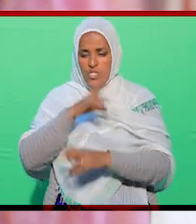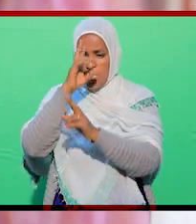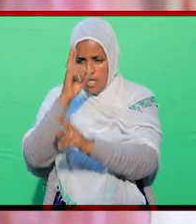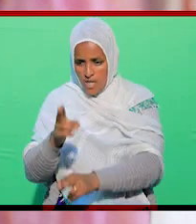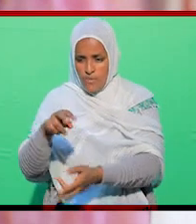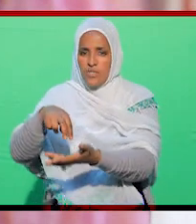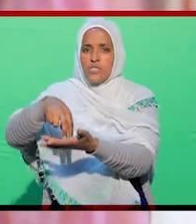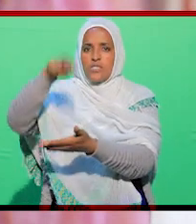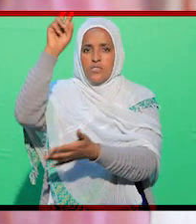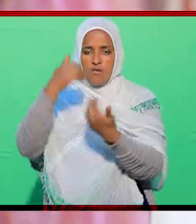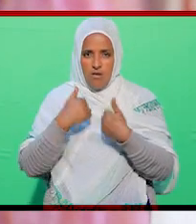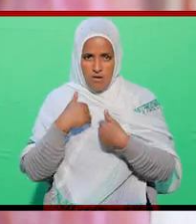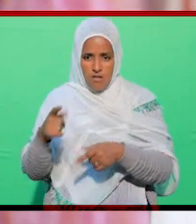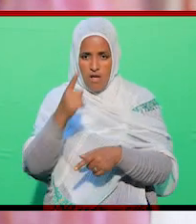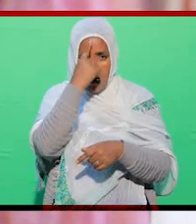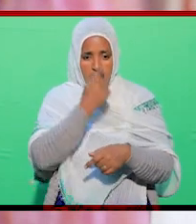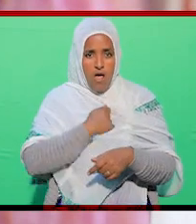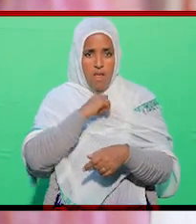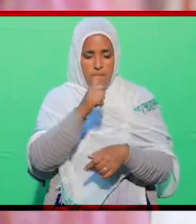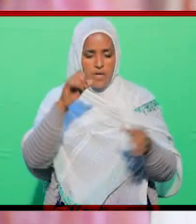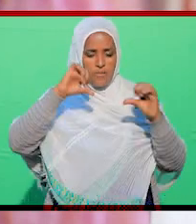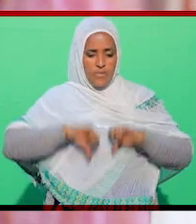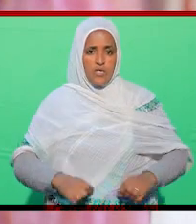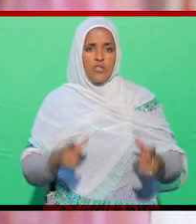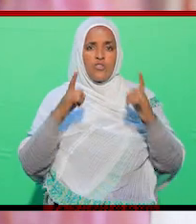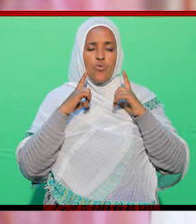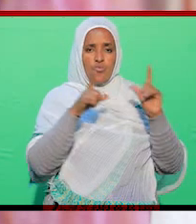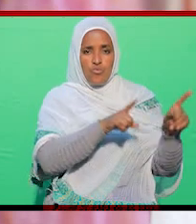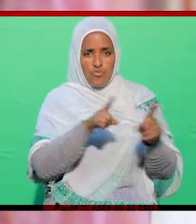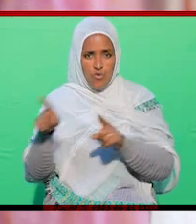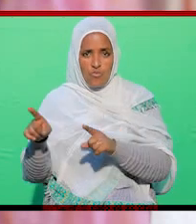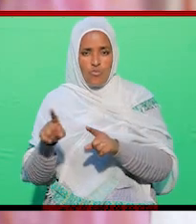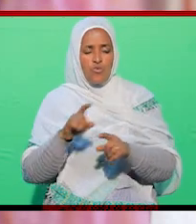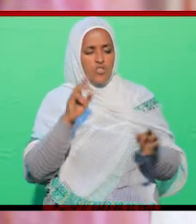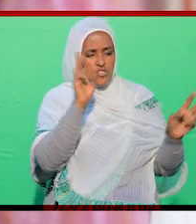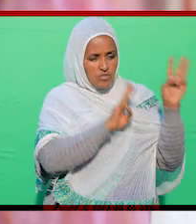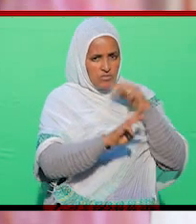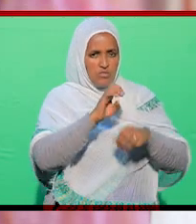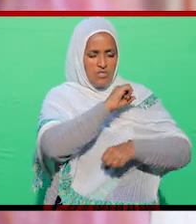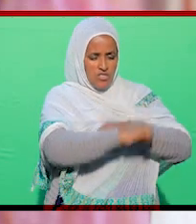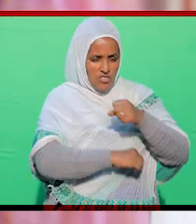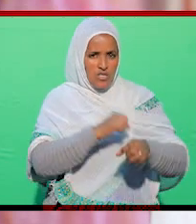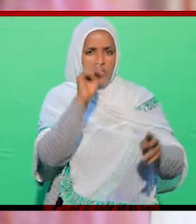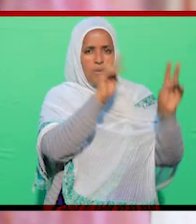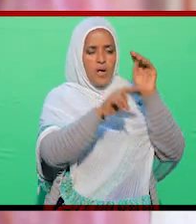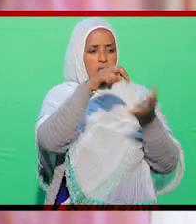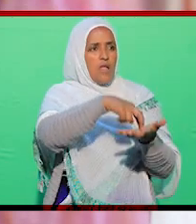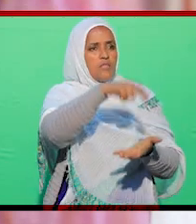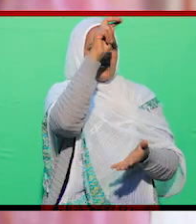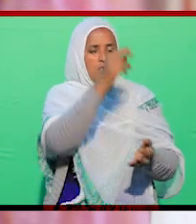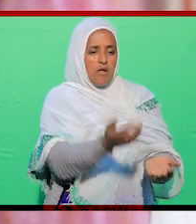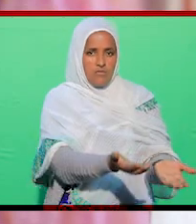ሲከተሉ የነበሩ የክብርን ትንሣኤ ሲነሱ፣ ያላመኑ በክደት የኖሩ ደግሞ